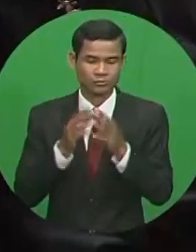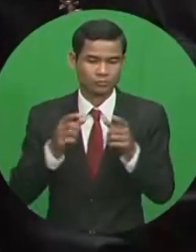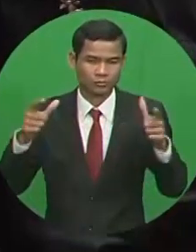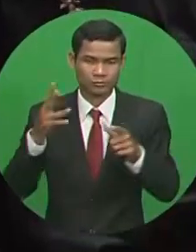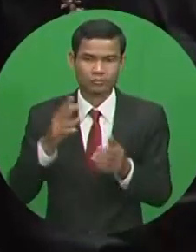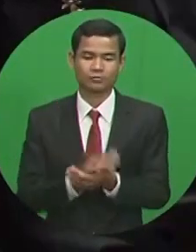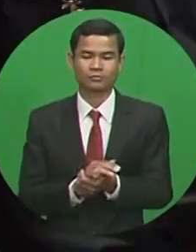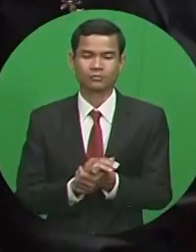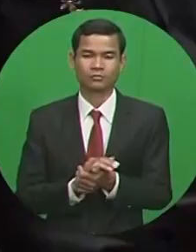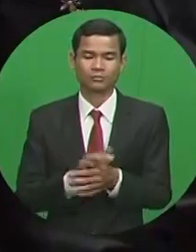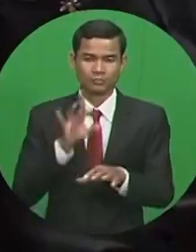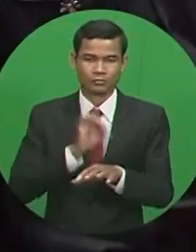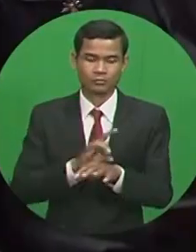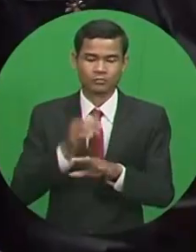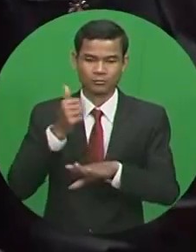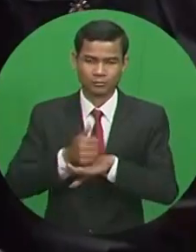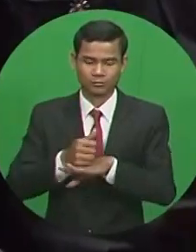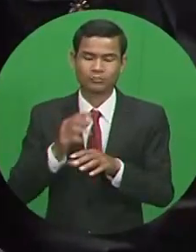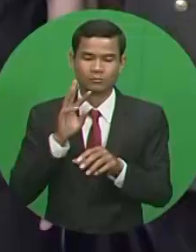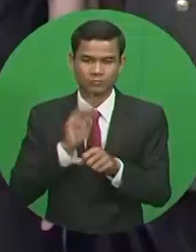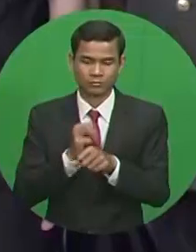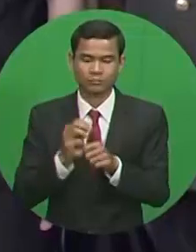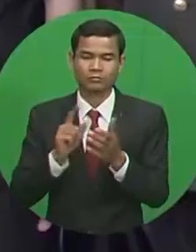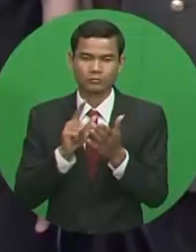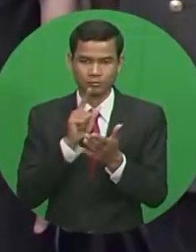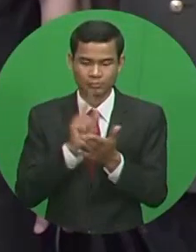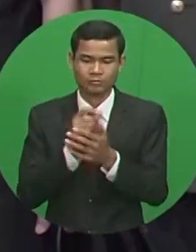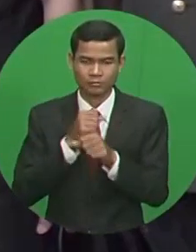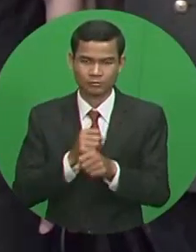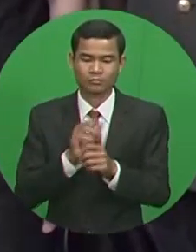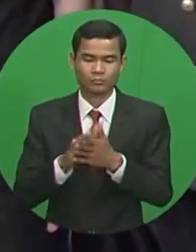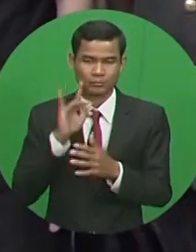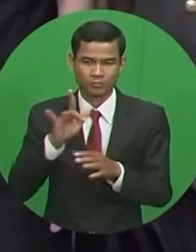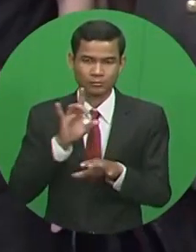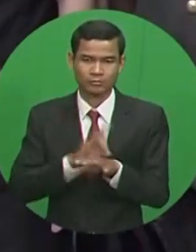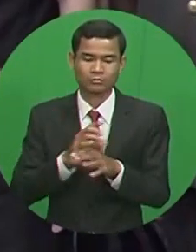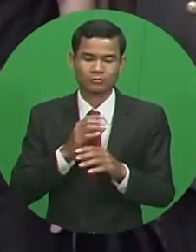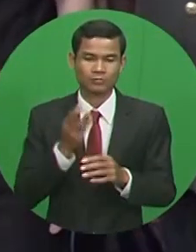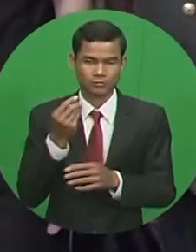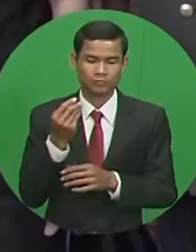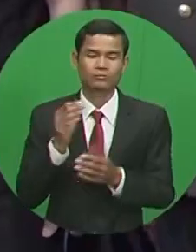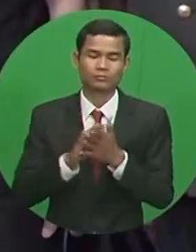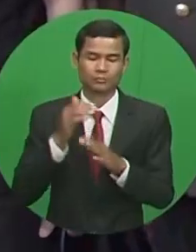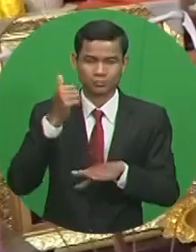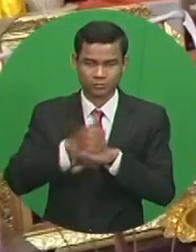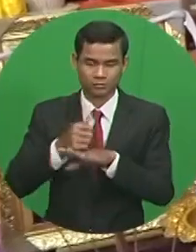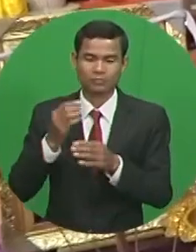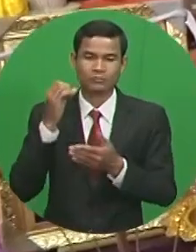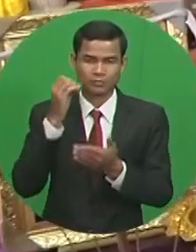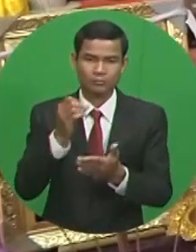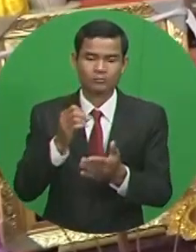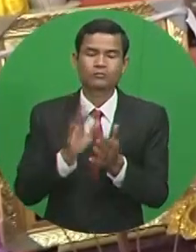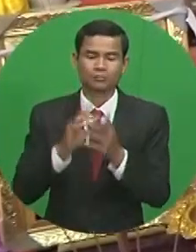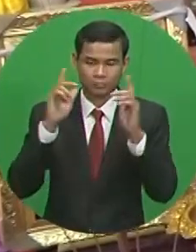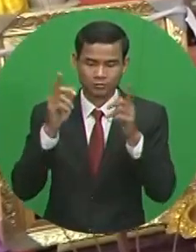ដូច្នេះហើយទៅថ្ងៃនេះគណៈកម្មការបានកាត់បន្ថយក្នុងកម្មវិធីចូលរួមគ្រប់វិញ្ញាណក្ខន្ធសពលោកជំទាវនិងក្រុមគ្រួសារសពមេត្តាយោគយល់និងអធិស្ឋានចំពោះការរៀបចំកម្មវិធីបុណ្យមិនឲ្យមានភាពអធិកអធមនាពេលនេះក្នុងនាមថ្នាក់ដឹកនាំក្រសួងការពារជាតិឯកឧត្តមសៅសរឿនបានបញ្ជាក់ថា ថាវិការគោលនយោបាយឧបត្ថម្ភសម្រាប់ពិធីបុណ្យសព